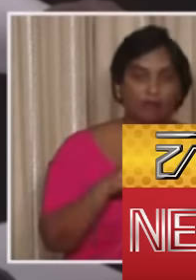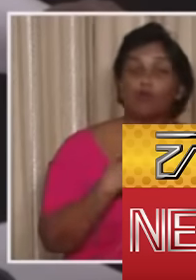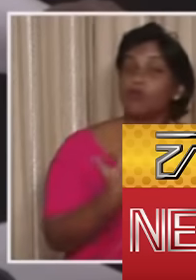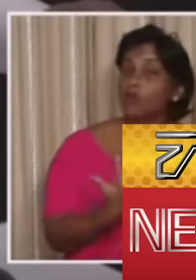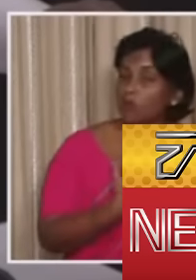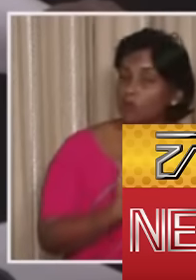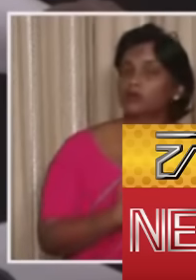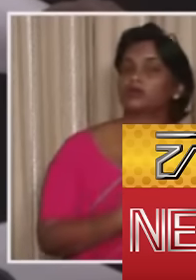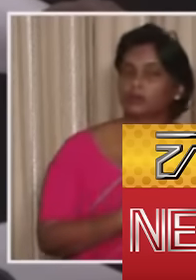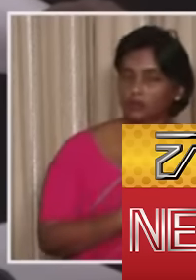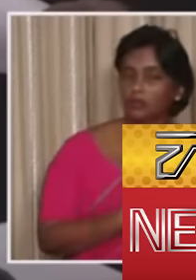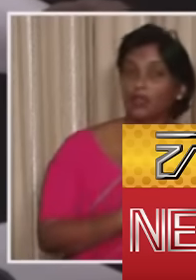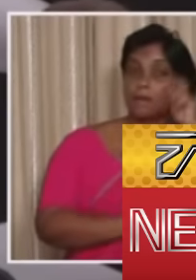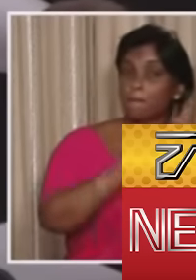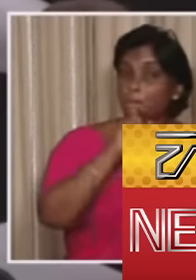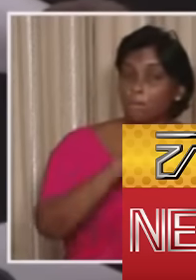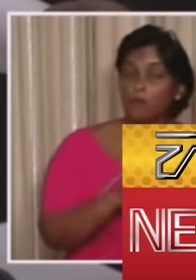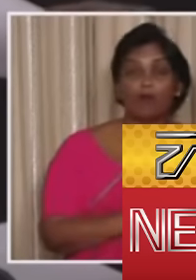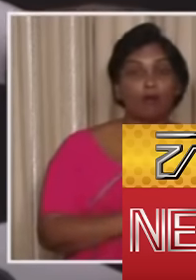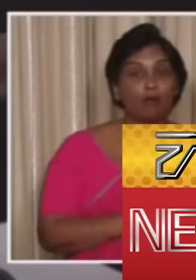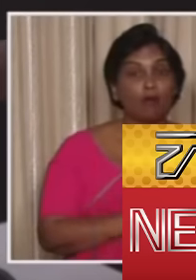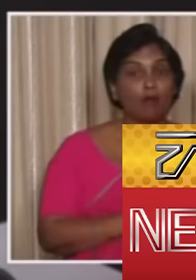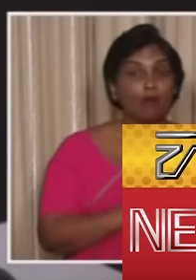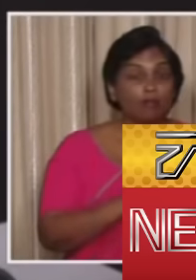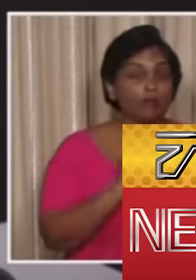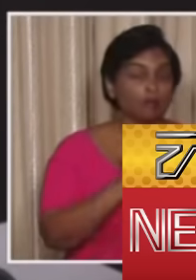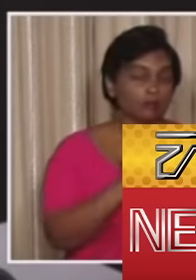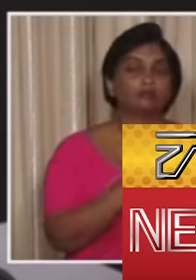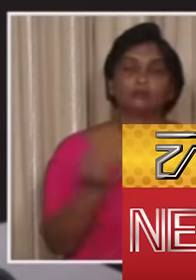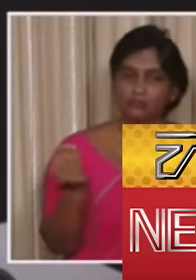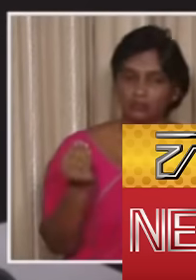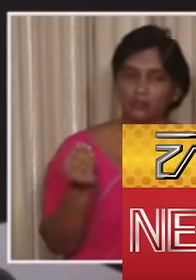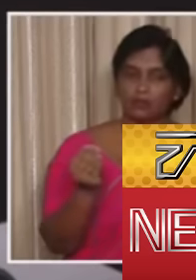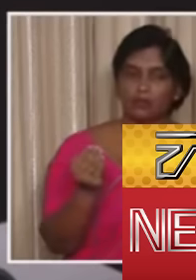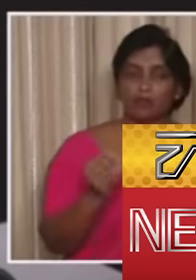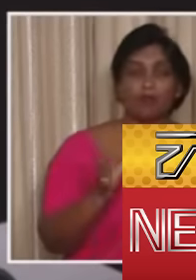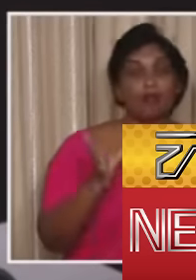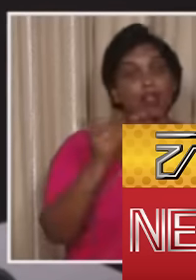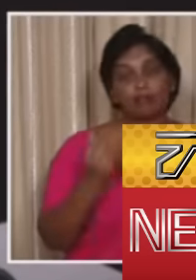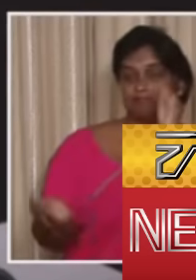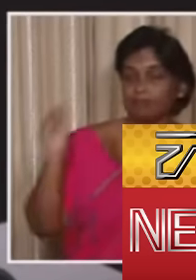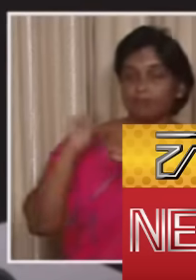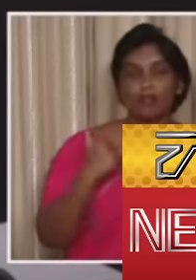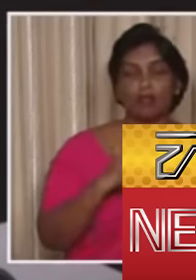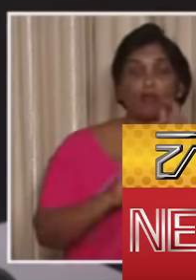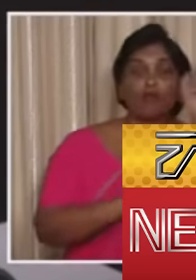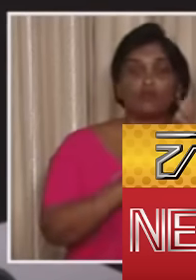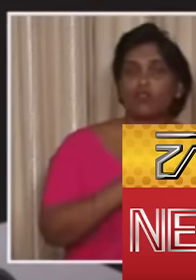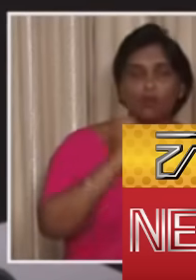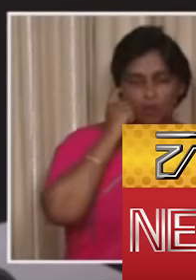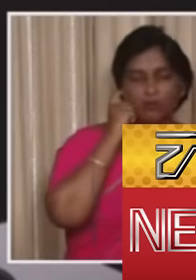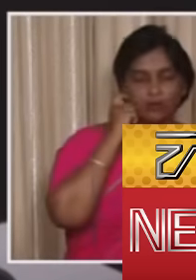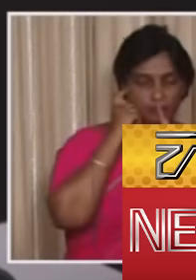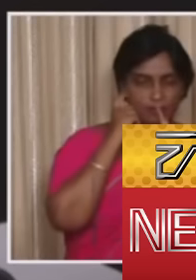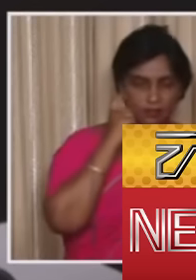වී තිබෙනවා ජනතාවගේ ආර්ථික දේහයේ විසඳුමක්. ගිනුම් කරන විසඳුමක් ඇවිල්ලා තියෙන ආර්ථික දේහයට මොකද වෙලා තිබෙන්නේ? මම තමුන් වහන්සේට